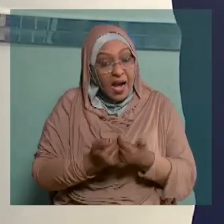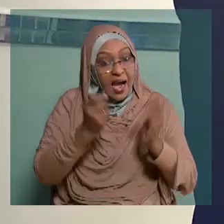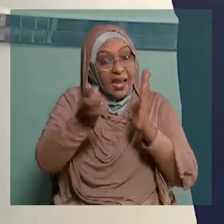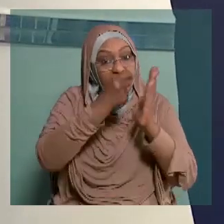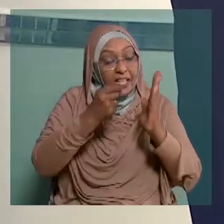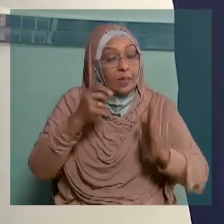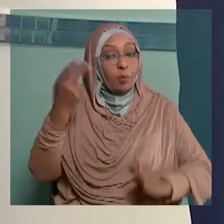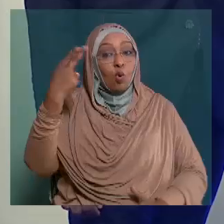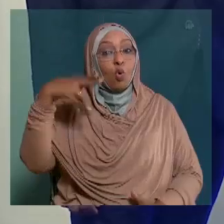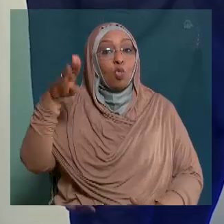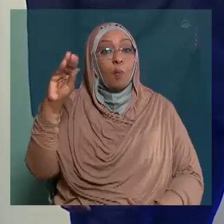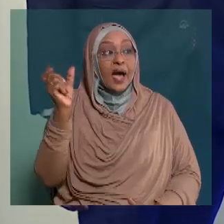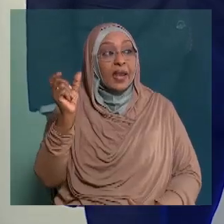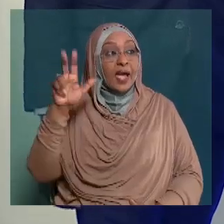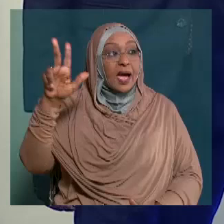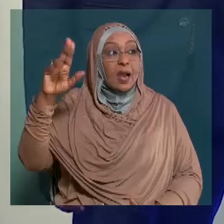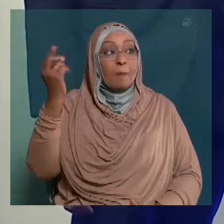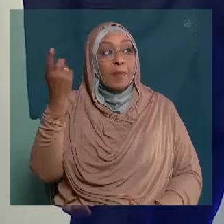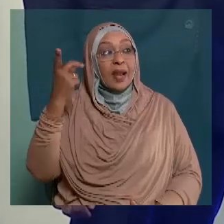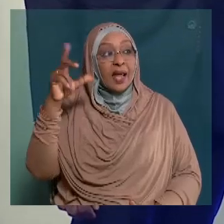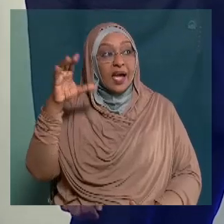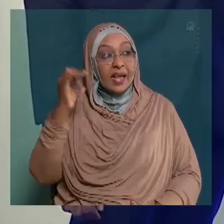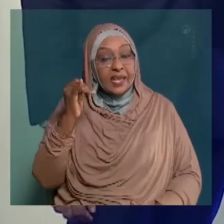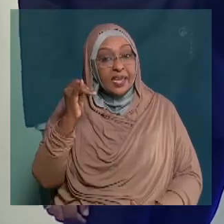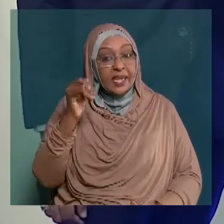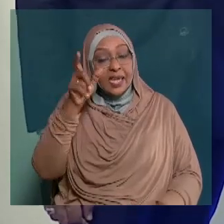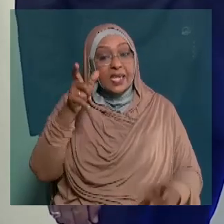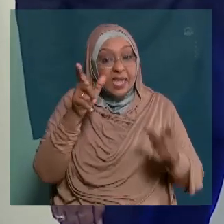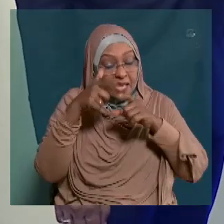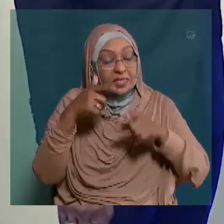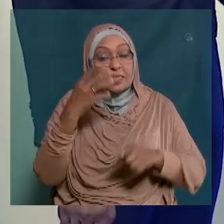المرغني، والتي جاءت بعنوان يا جماعة فقط